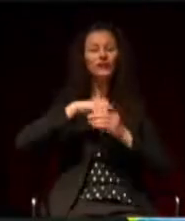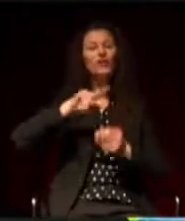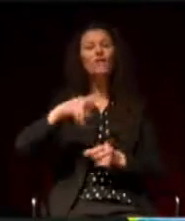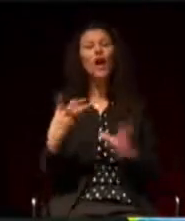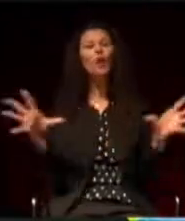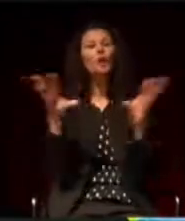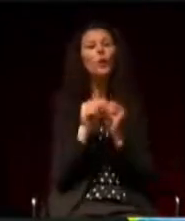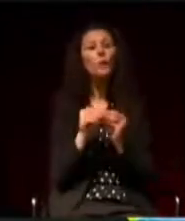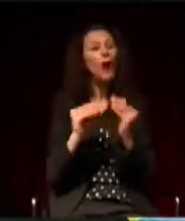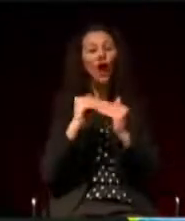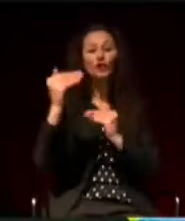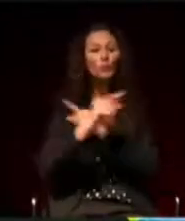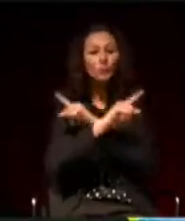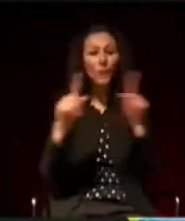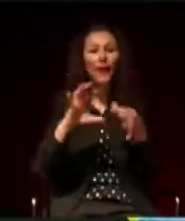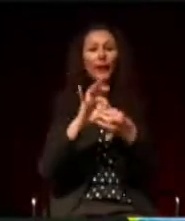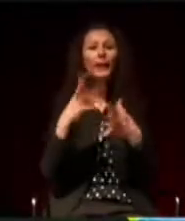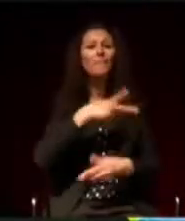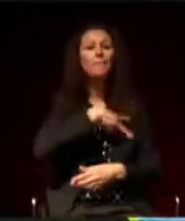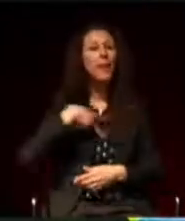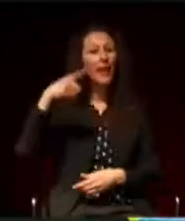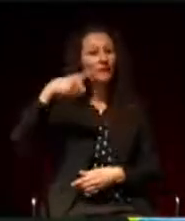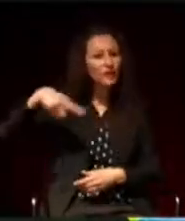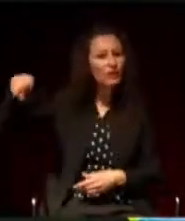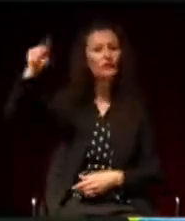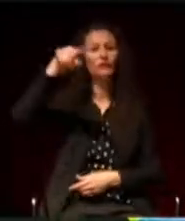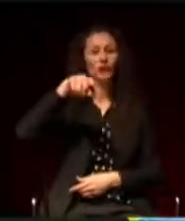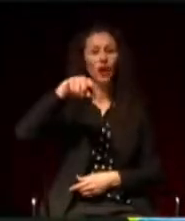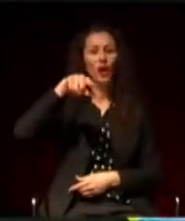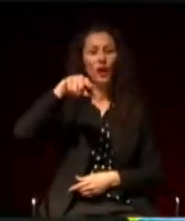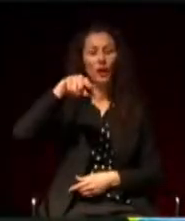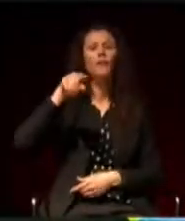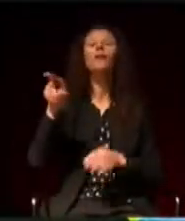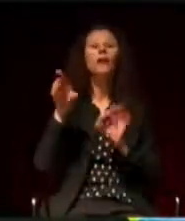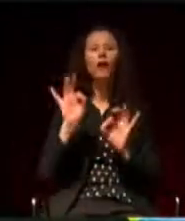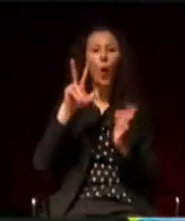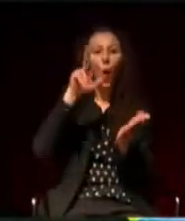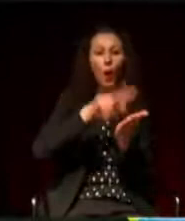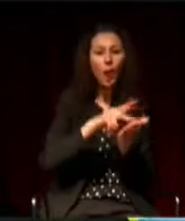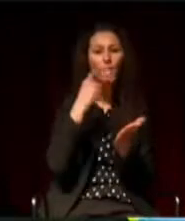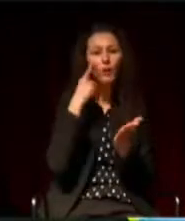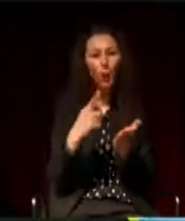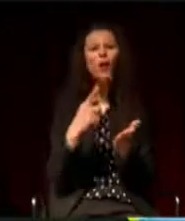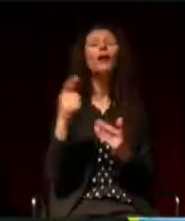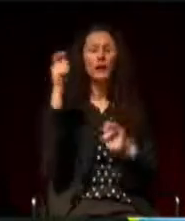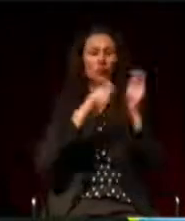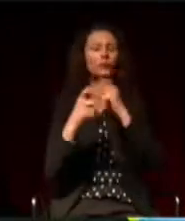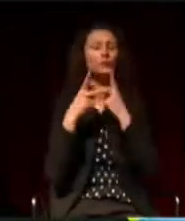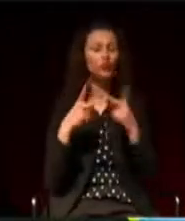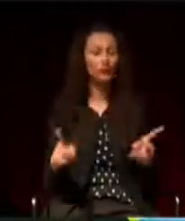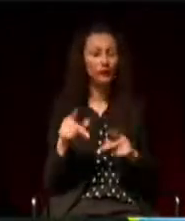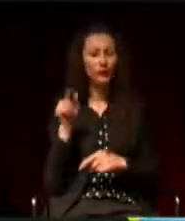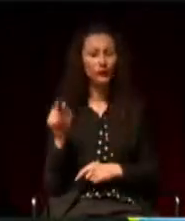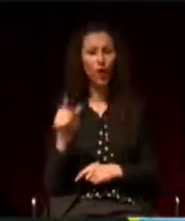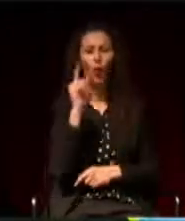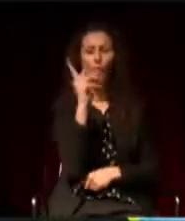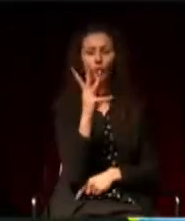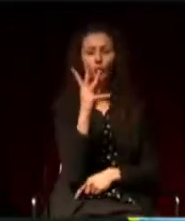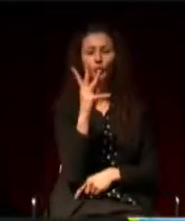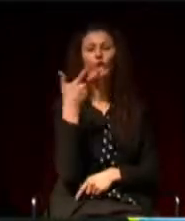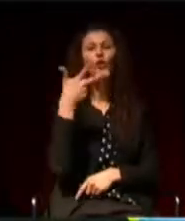veya toplama aşılmamak koşulu ile ilgili belediyesince vaziyet planı onaylanmak suretiyle yapılaşabilir.